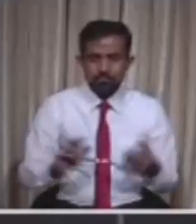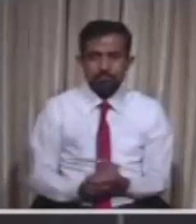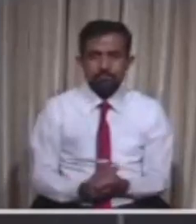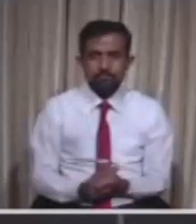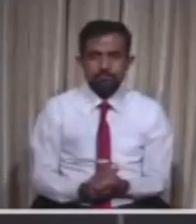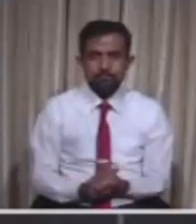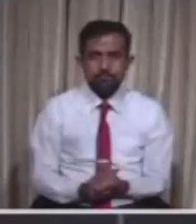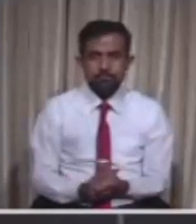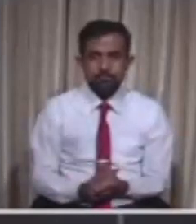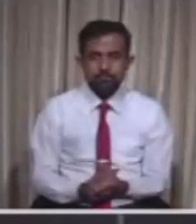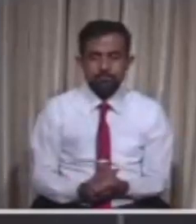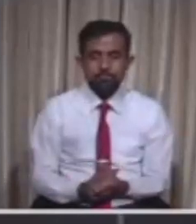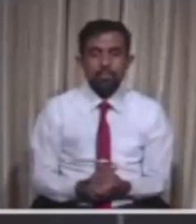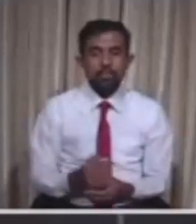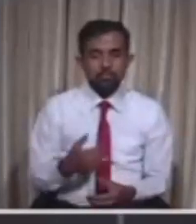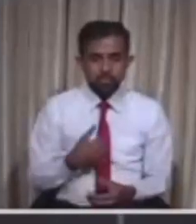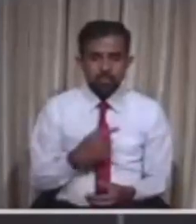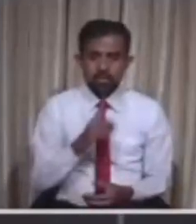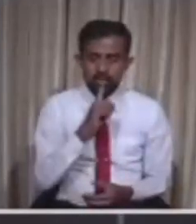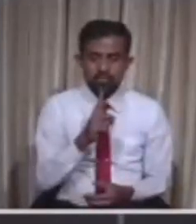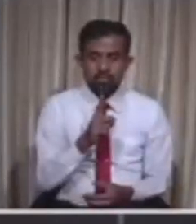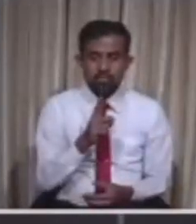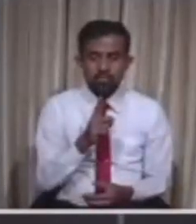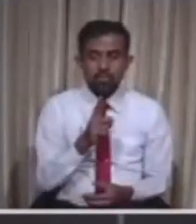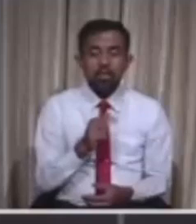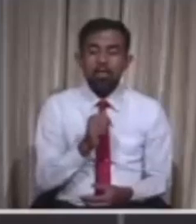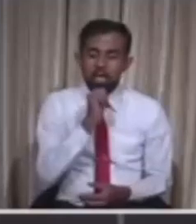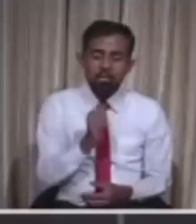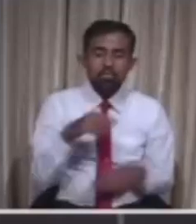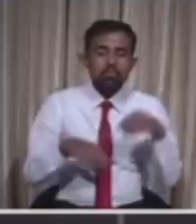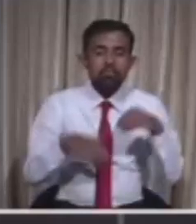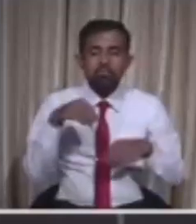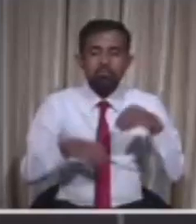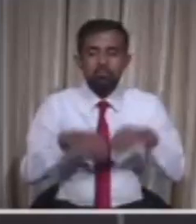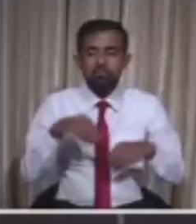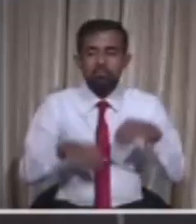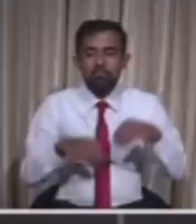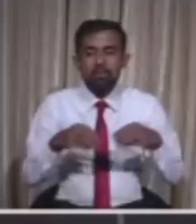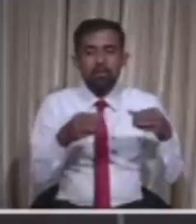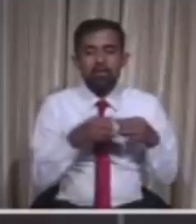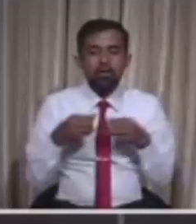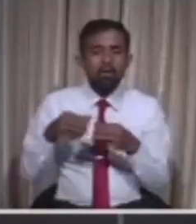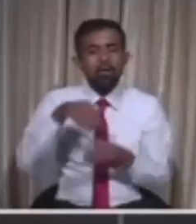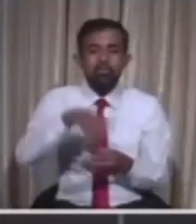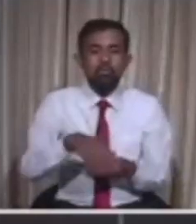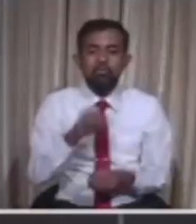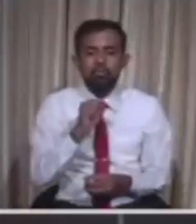දැන් මේ මම මෙහෙම කිව්වට ඇත්ත වශයෙන්ම මහ පොළොවේ දේශපාලන කණ්ඩායම් තුල මොකද